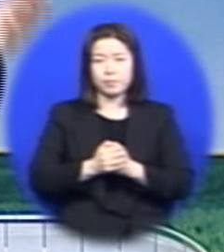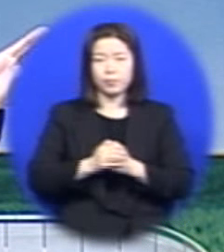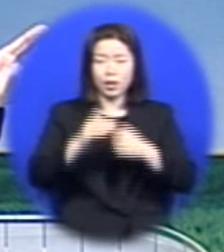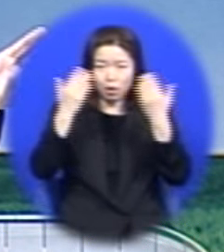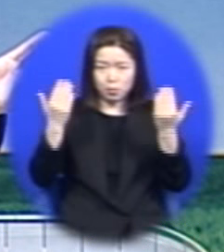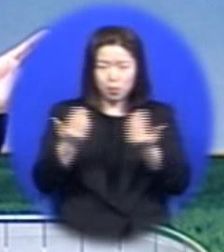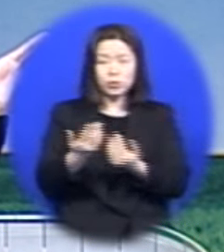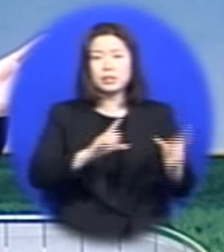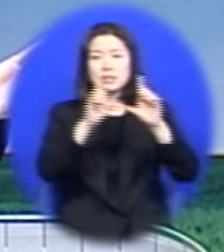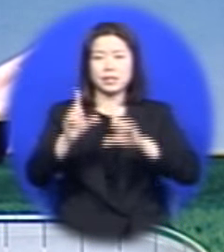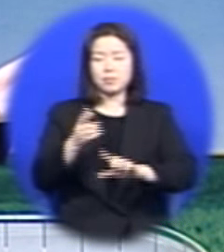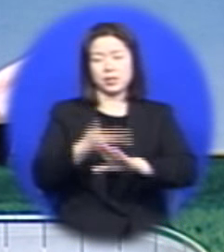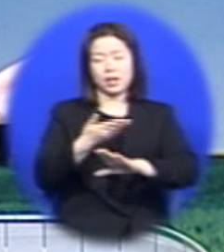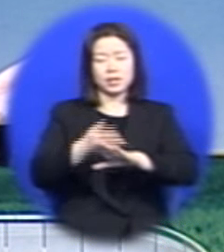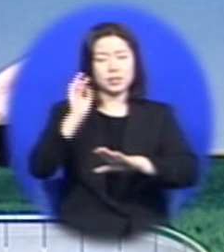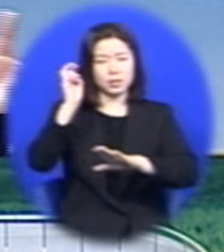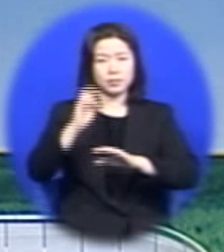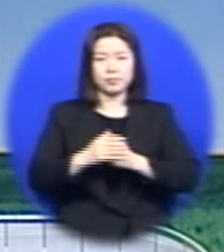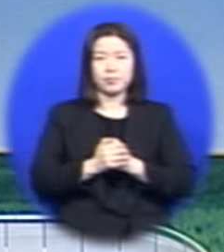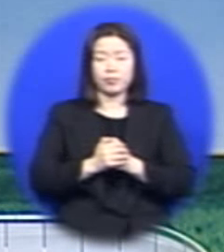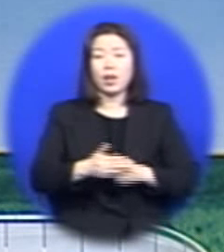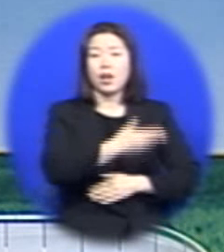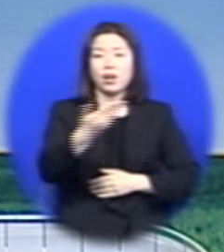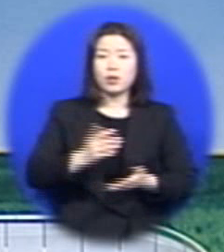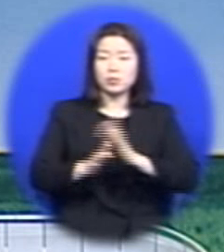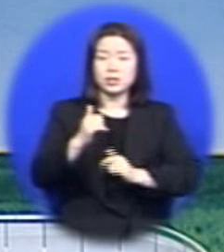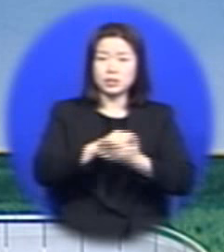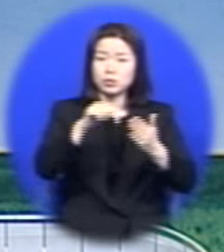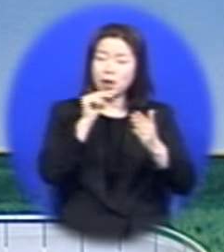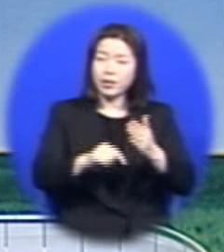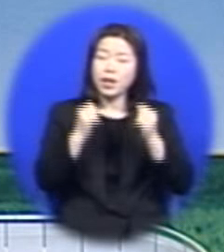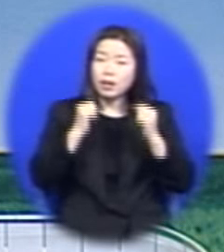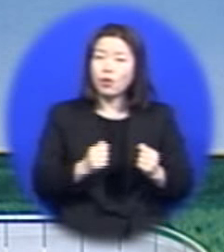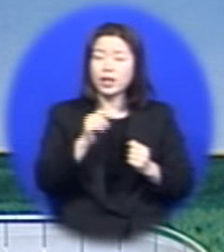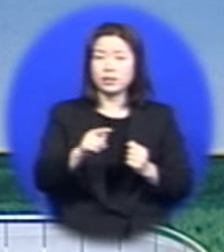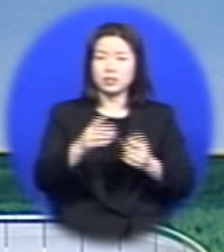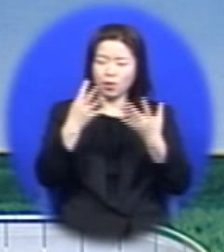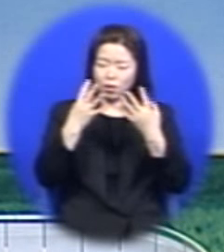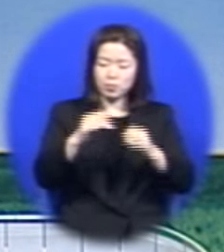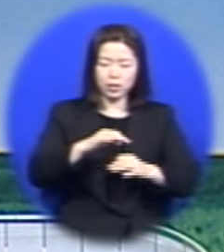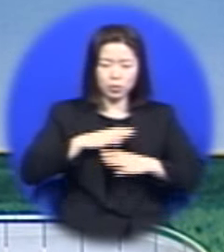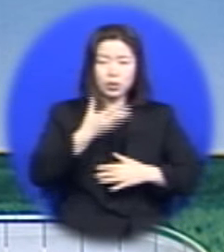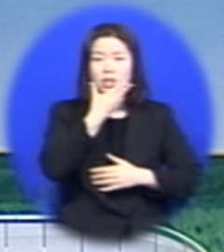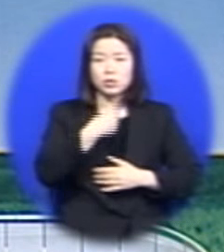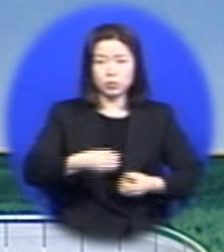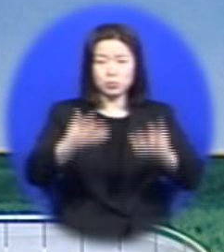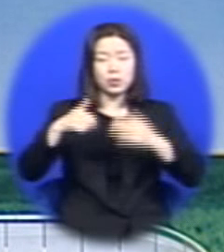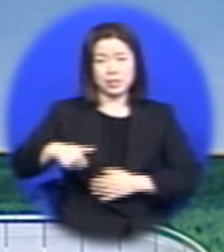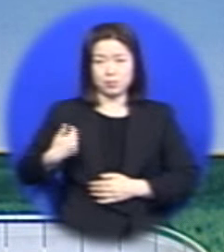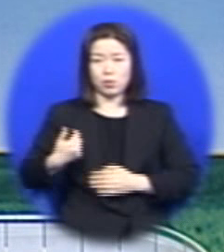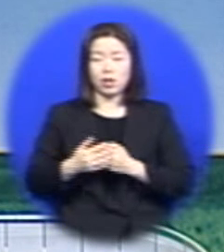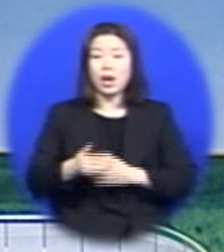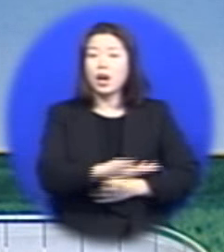모든 삶이 달라지는 거예요. 여러분, 예수님 안에 거하는 것은 얼마나 놀라운 축복인지 모릅니다.